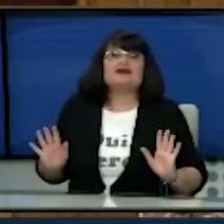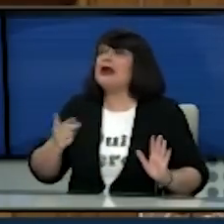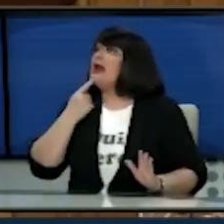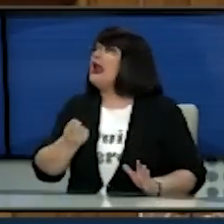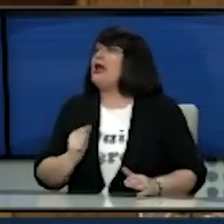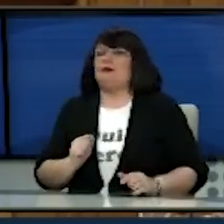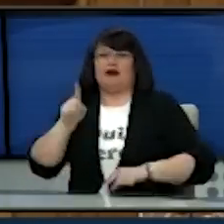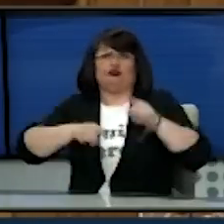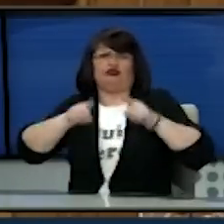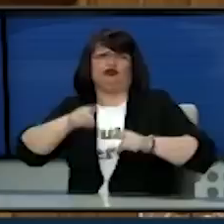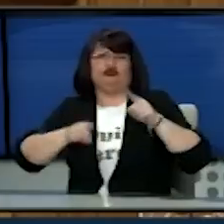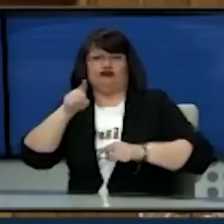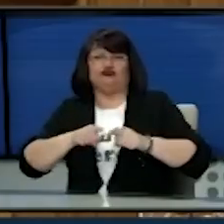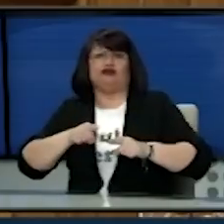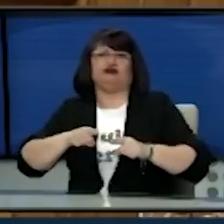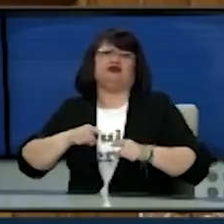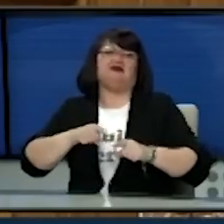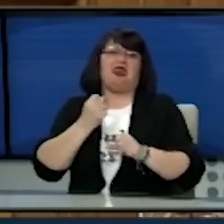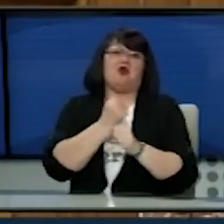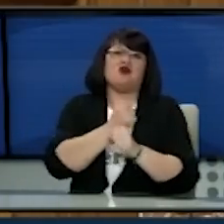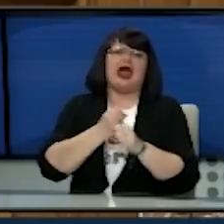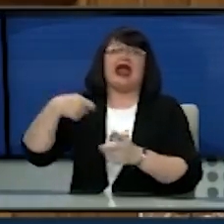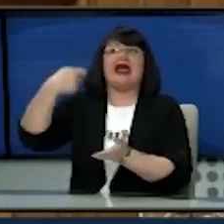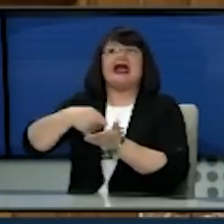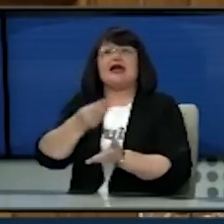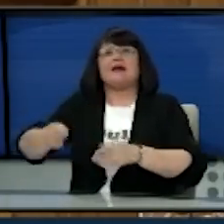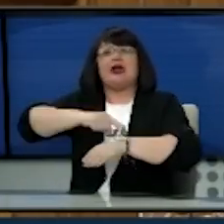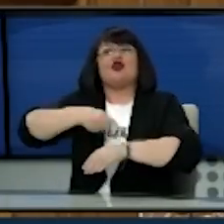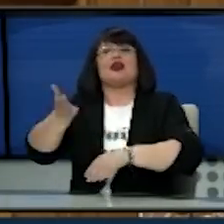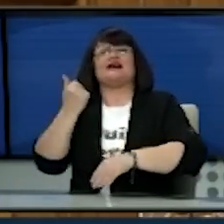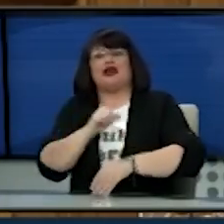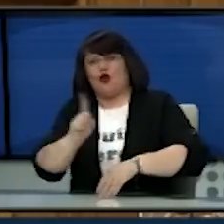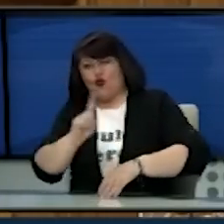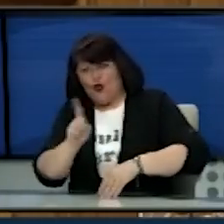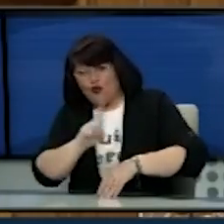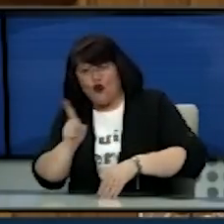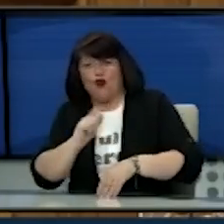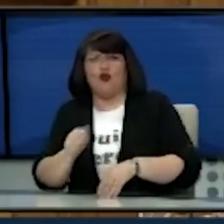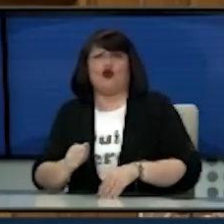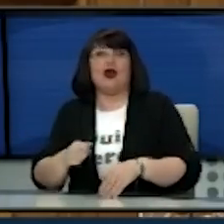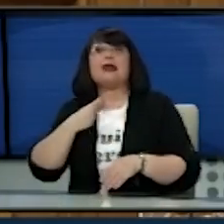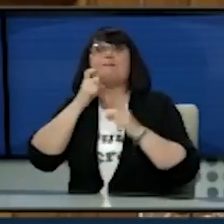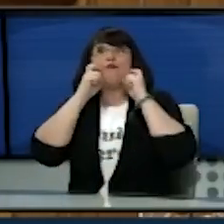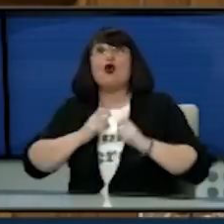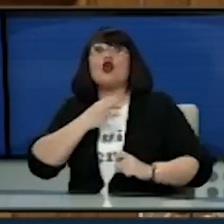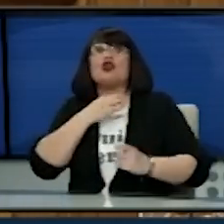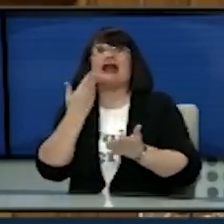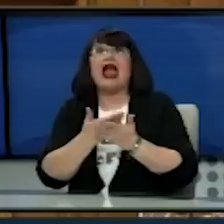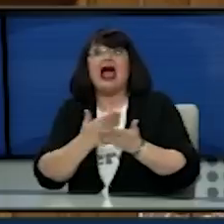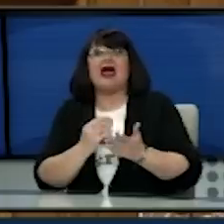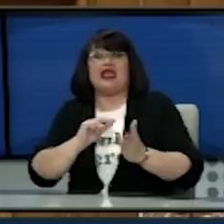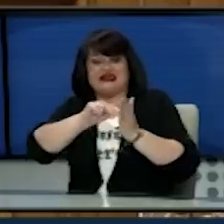εκ περιτροπής εργασία, πλήρωτες υπερορίες, χωρίς όριο μετακίνηση των εργαζομένων, αναγκαστικές άδειες,